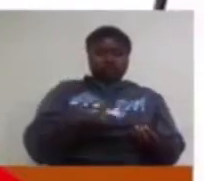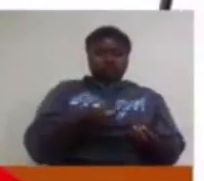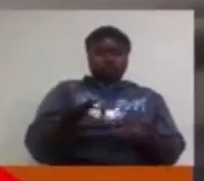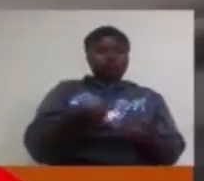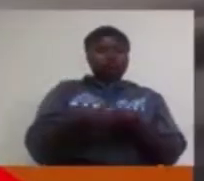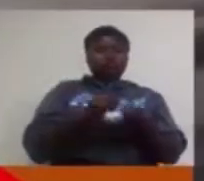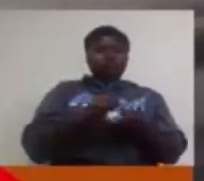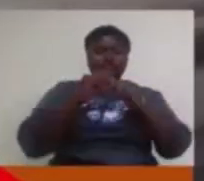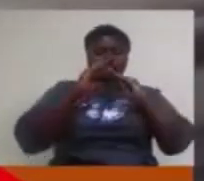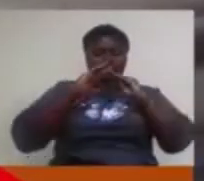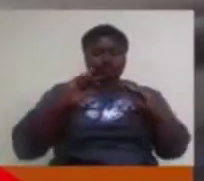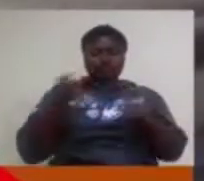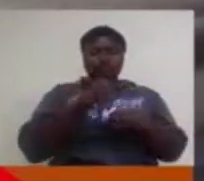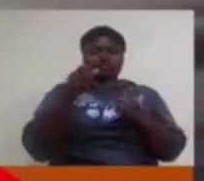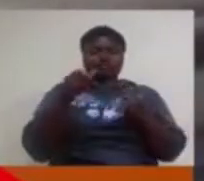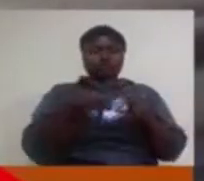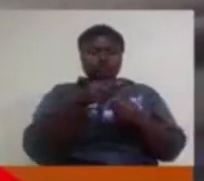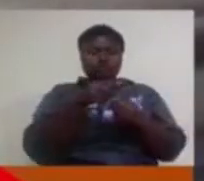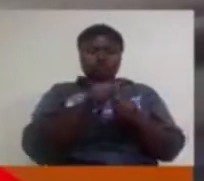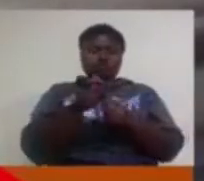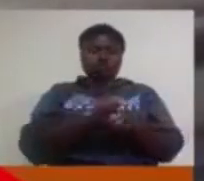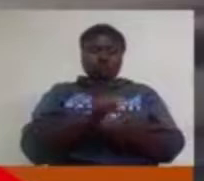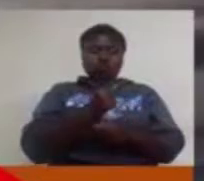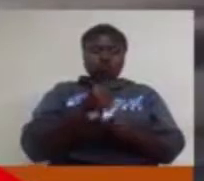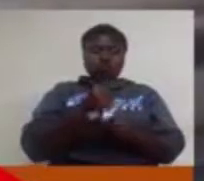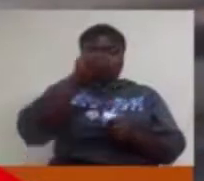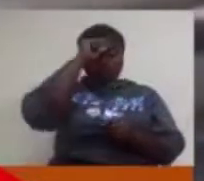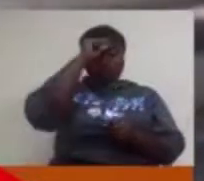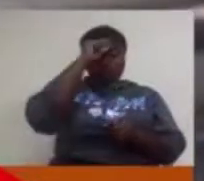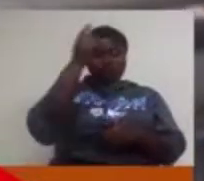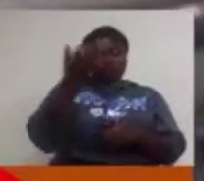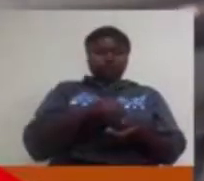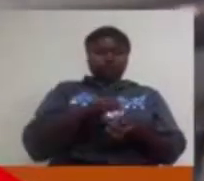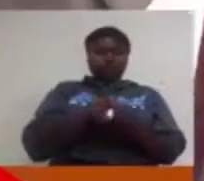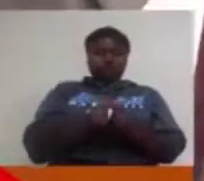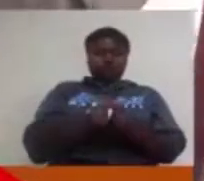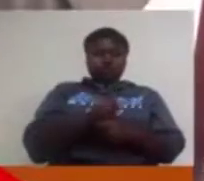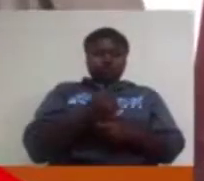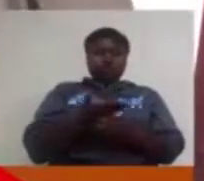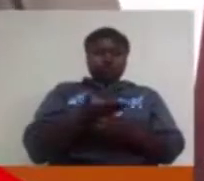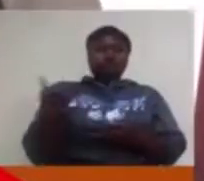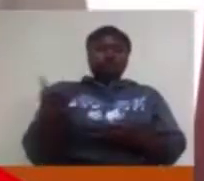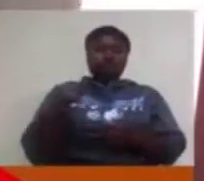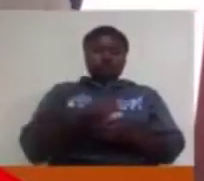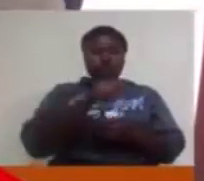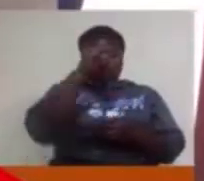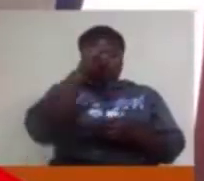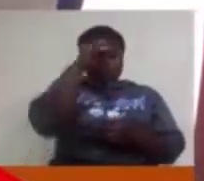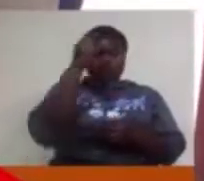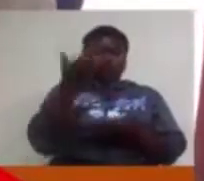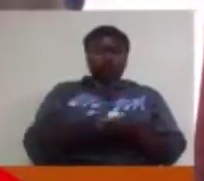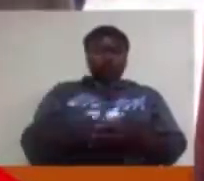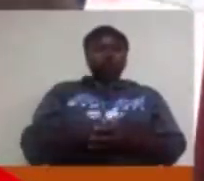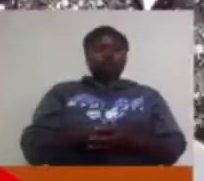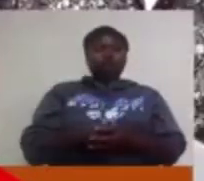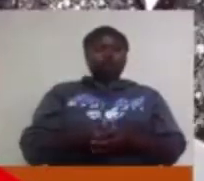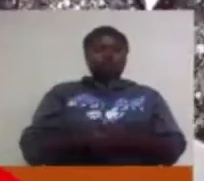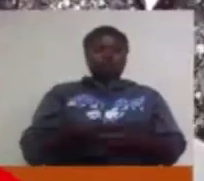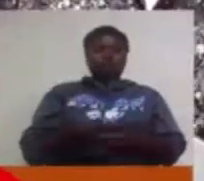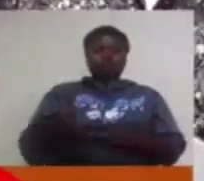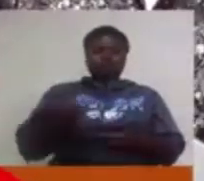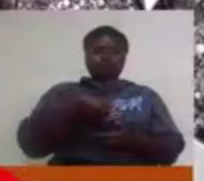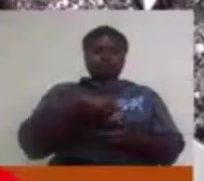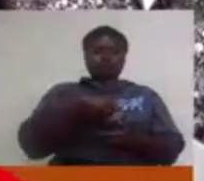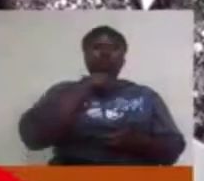guthoga thayo na wira wa thirikari. Rĩu thũ cia thirikari no ciende kumuthengia mbica-inĩ, na sisi